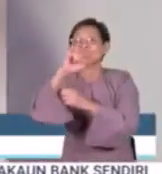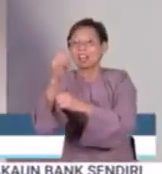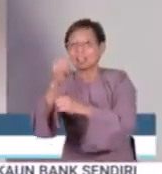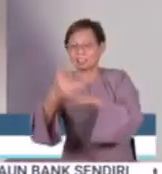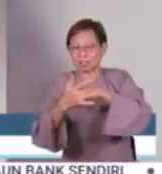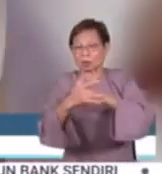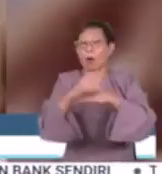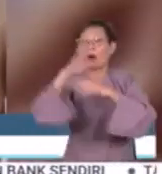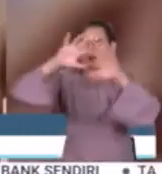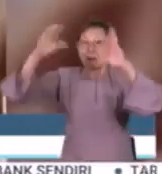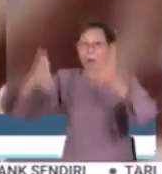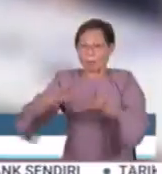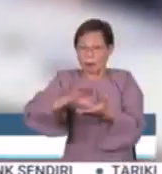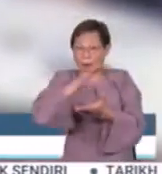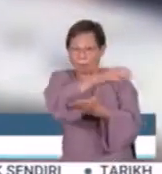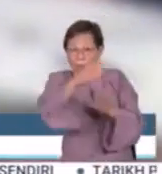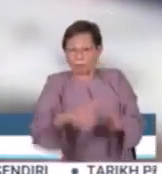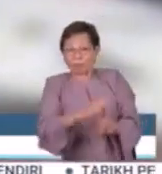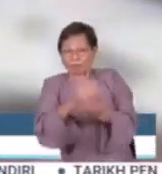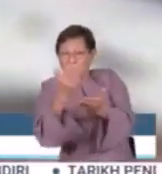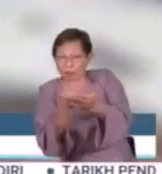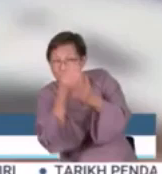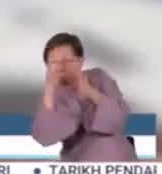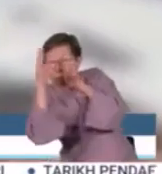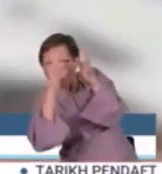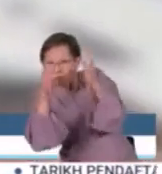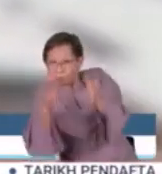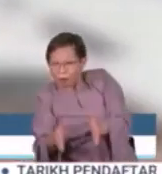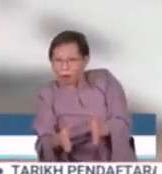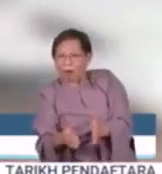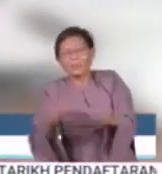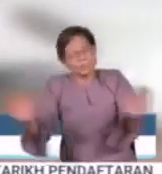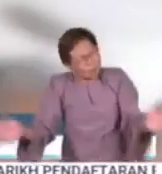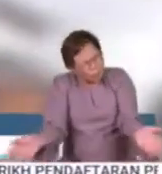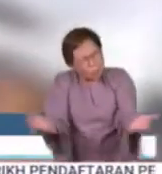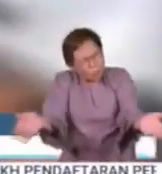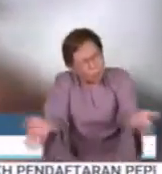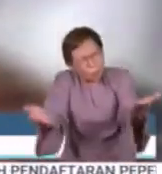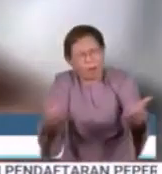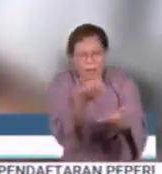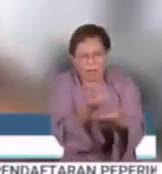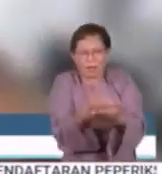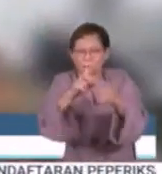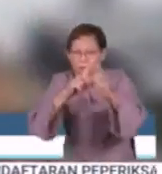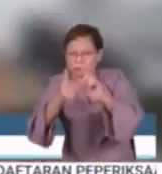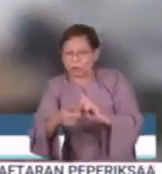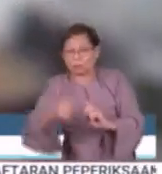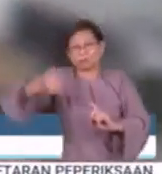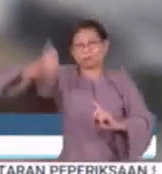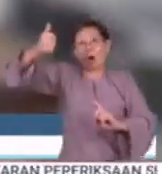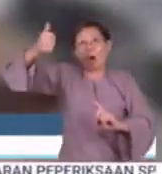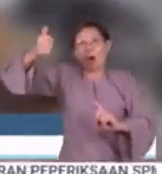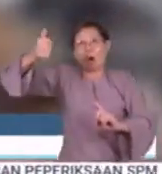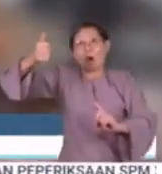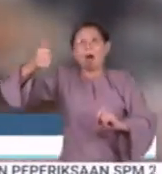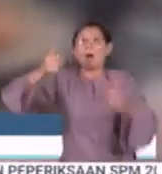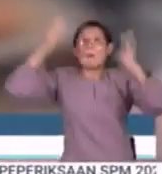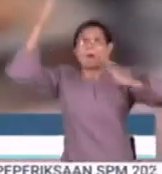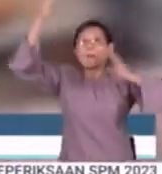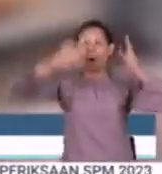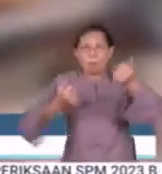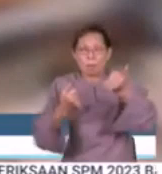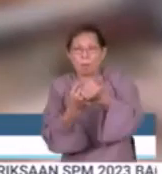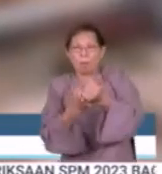teknologi antara bangsa labur dan inovator di alu-alukan utama ekonomi Indonesia